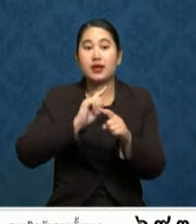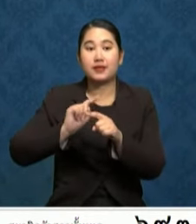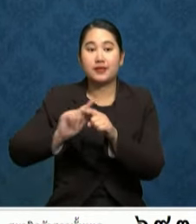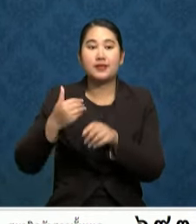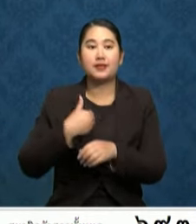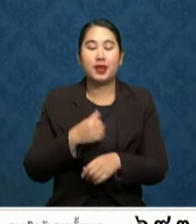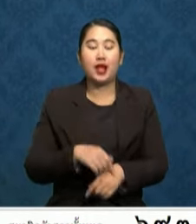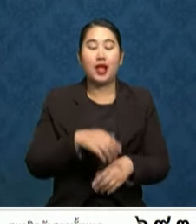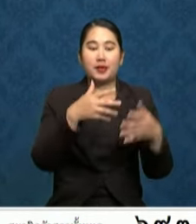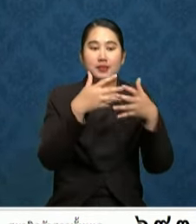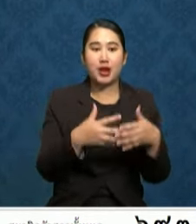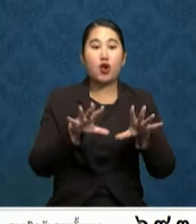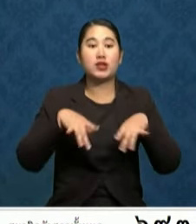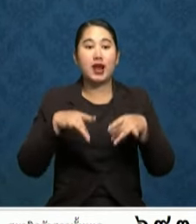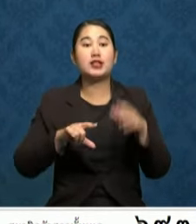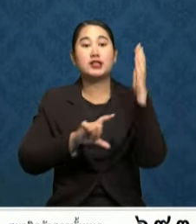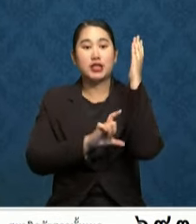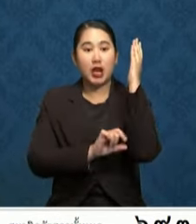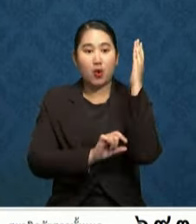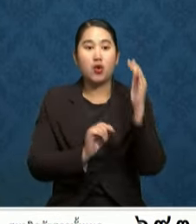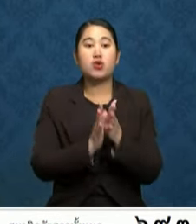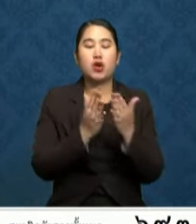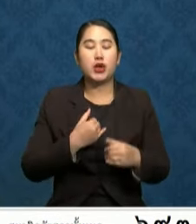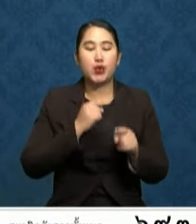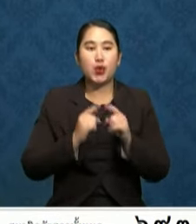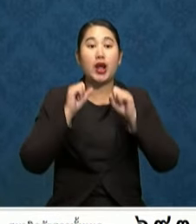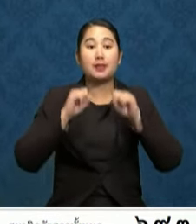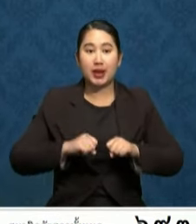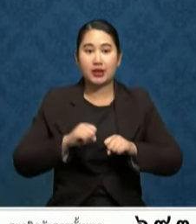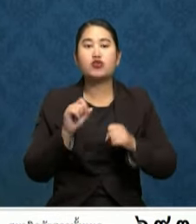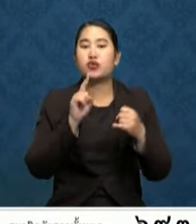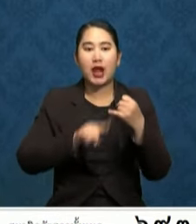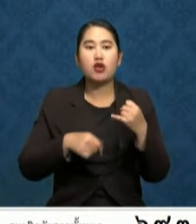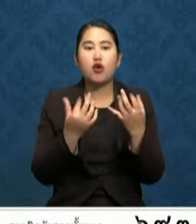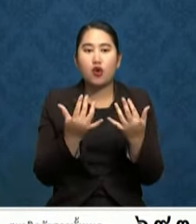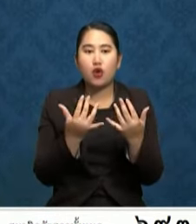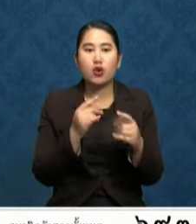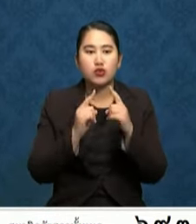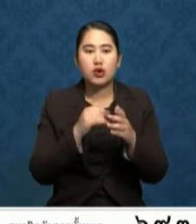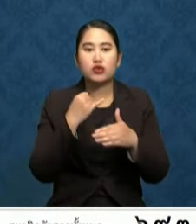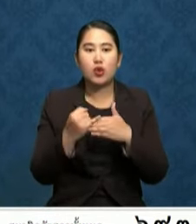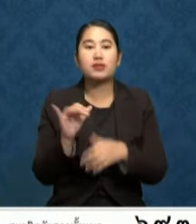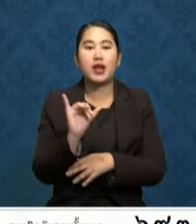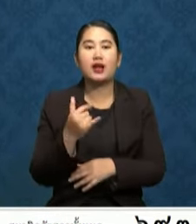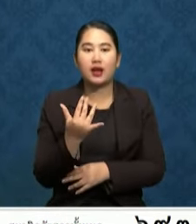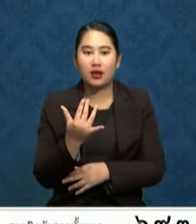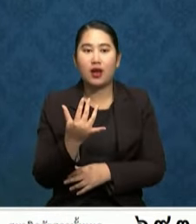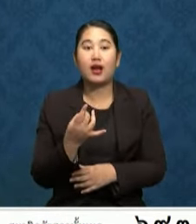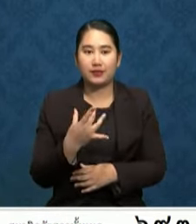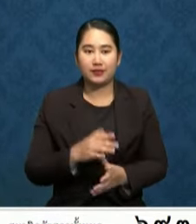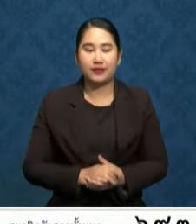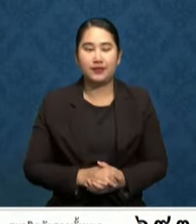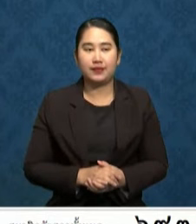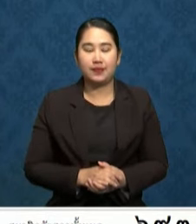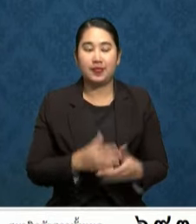อเมริกาออสเตรเลียอินเดียสิงคโปร์แต่สิ่งที่กำลังตัดสินใจขั้นสุดท้ายเดี๋ยวผมจะบอกว่าเรออะไรอยู่เพื่อจะตัดสินใจนะครับก็จาก